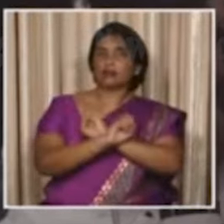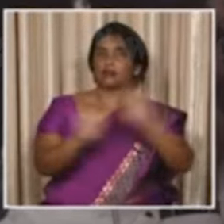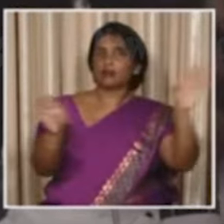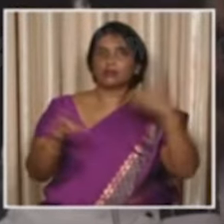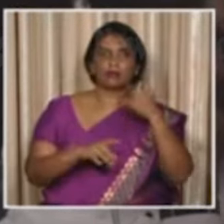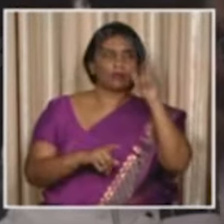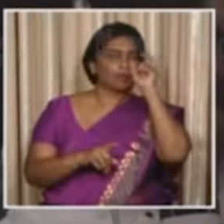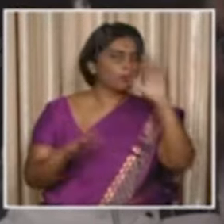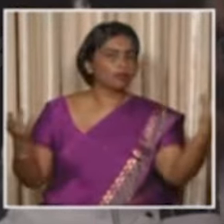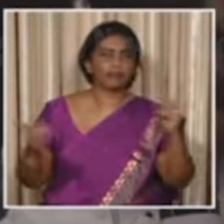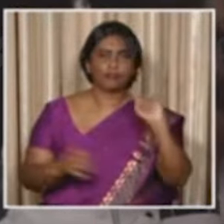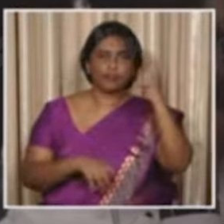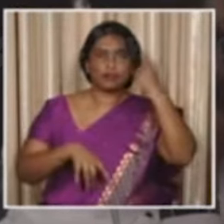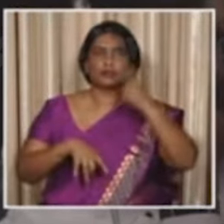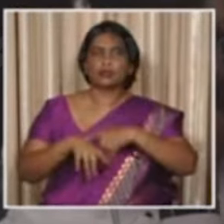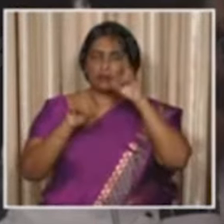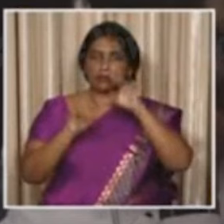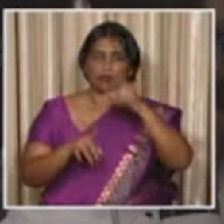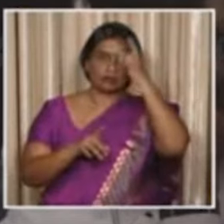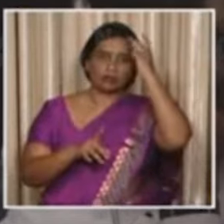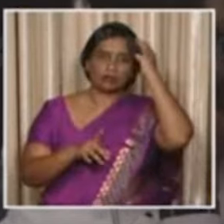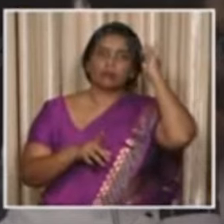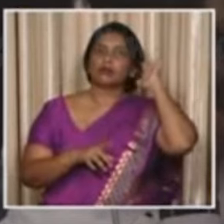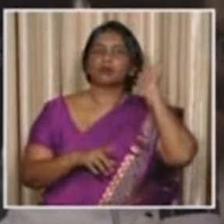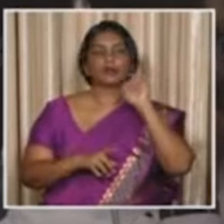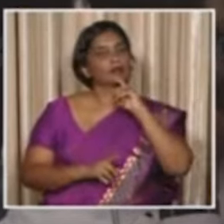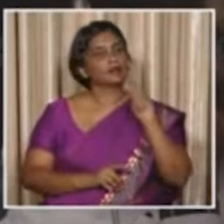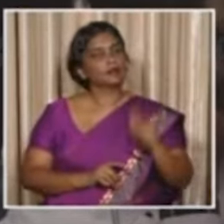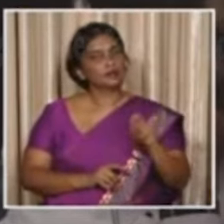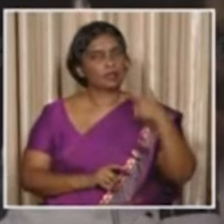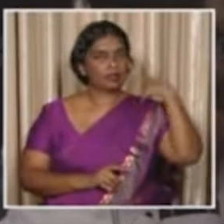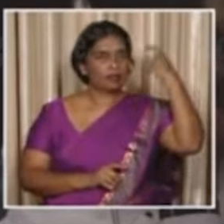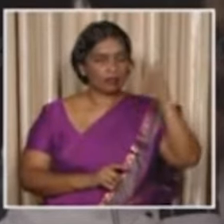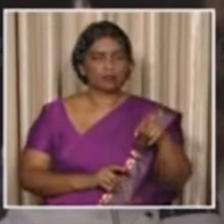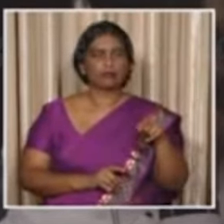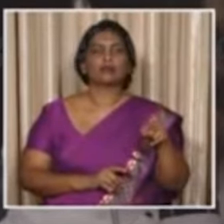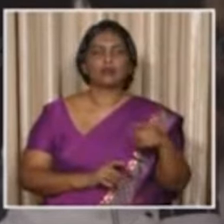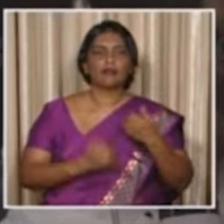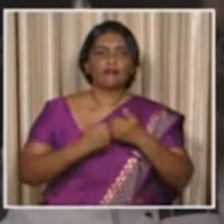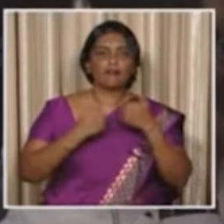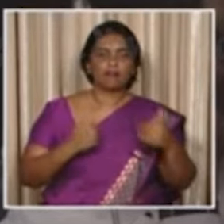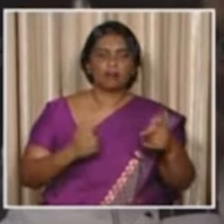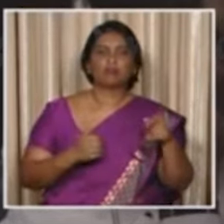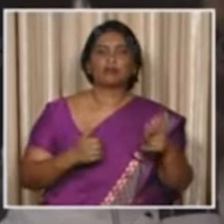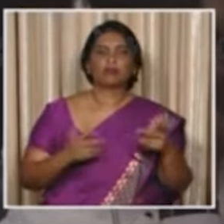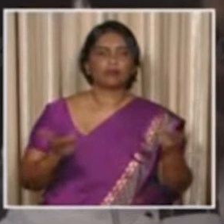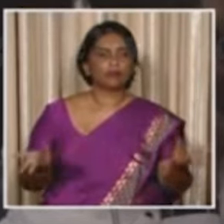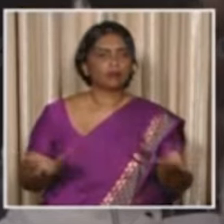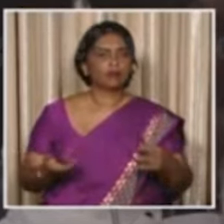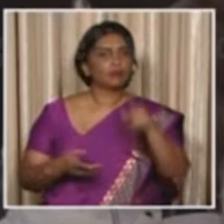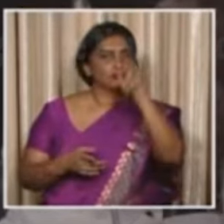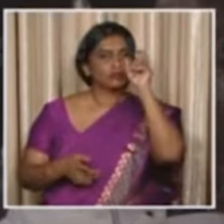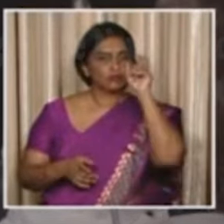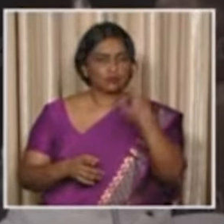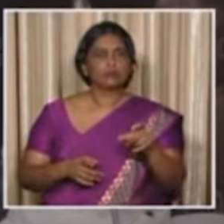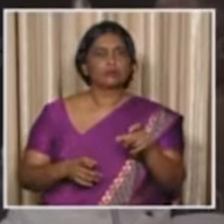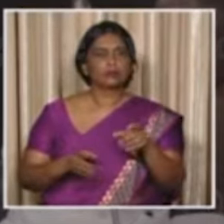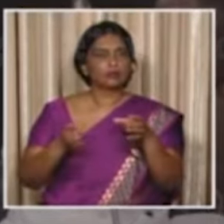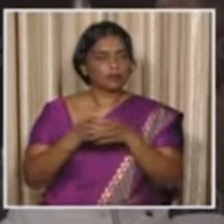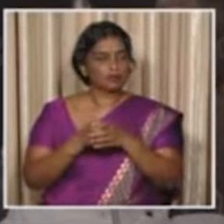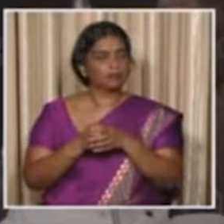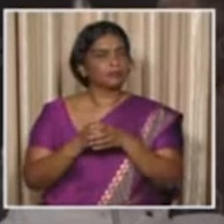එක. ඊට පස්සේ ඒකෙම සඳහන් වෙනවා මහේස්වත්තුමා හෝ තුමිය ඉස්සරහා වෙනම දෙනලු දැන් ඔබතුමා දන්නවා කොන්ෆෙෂන් ස්ටේට්මන්ට්